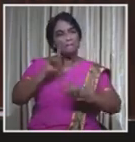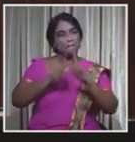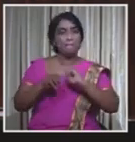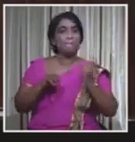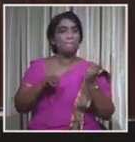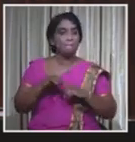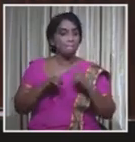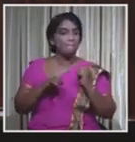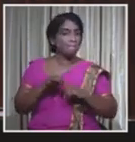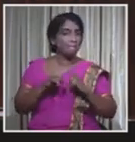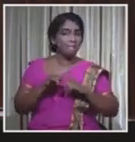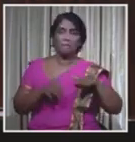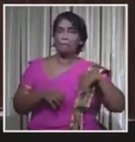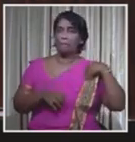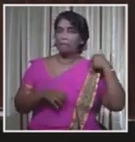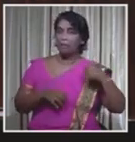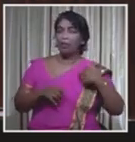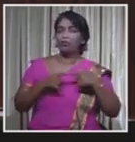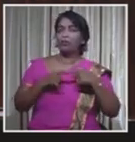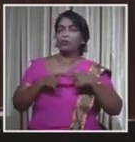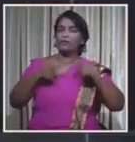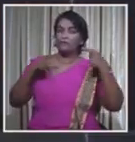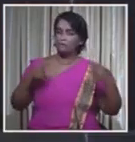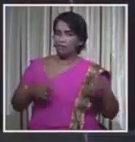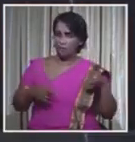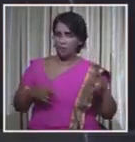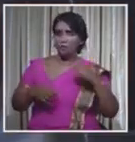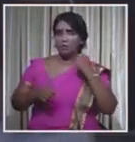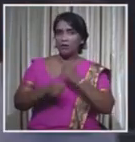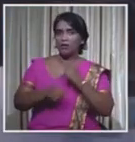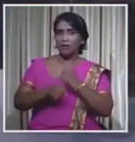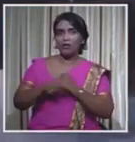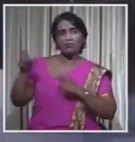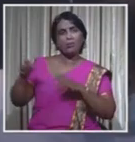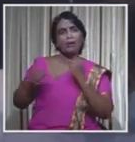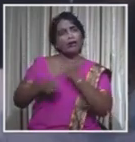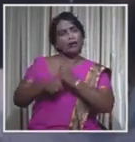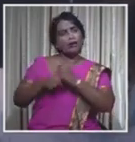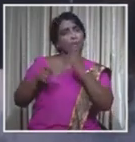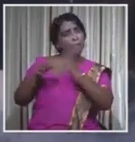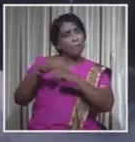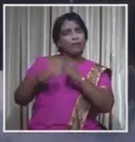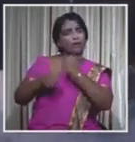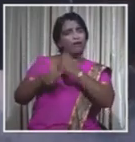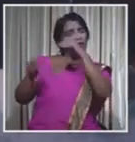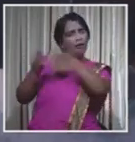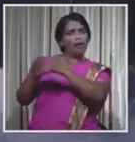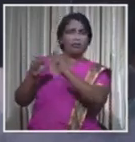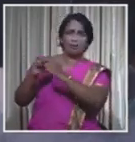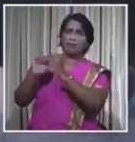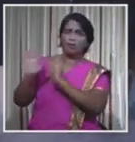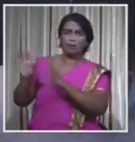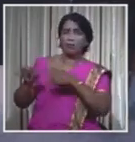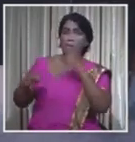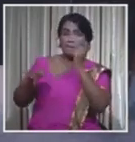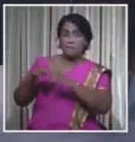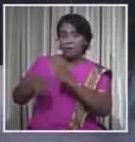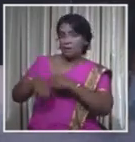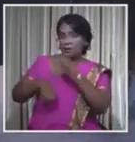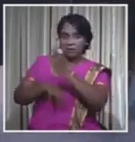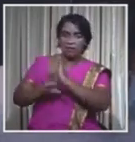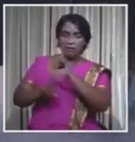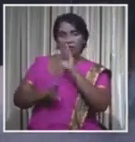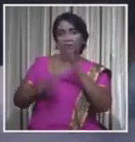ප්‍රශ්නවල ප්‍රමුඛතාවය තියෙන්න ඕනේ විපක්ෂයට. ආණ්ඩුවට ප්‍රශ්න ආණ්ඩුව ඇතුලේ විසඳගන්න පුළුවන්. නමුත් අපි කියන්නේ නැහැ ප්‍රශ්න වලට අවස්ථාව දෙන්න එපා කියලා.